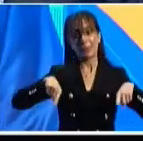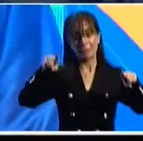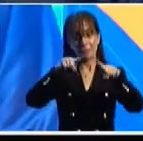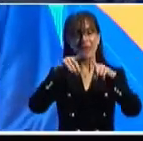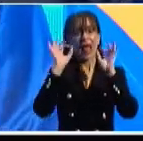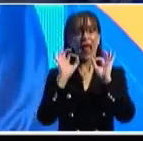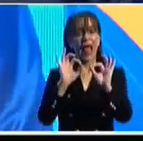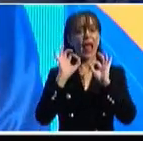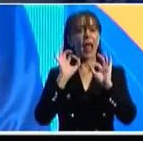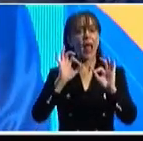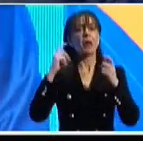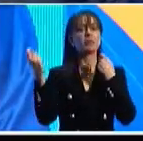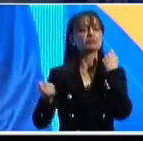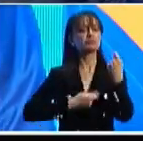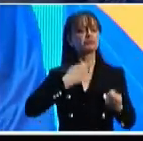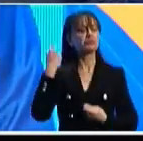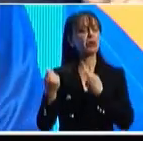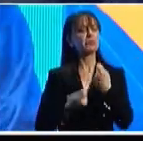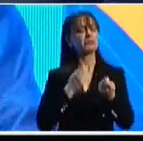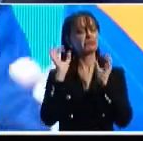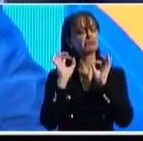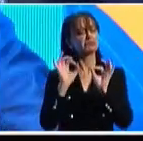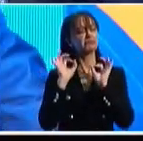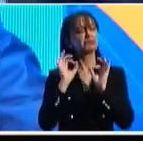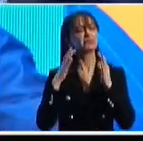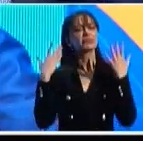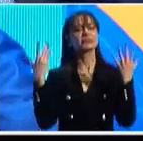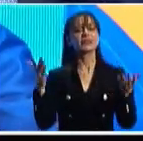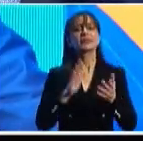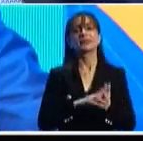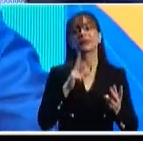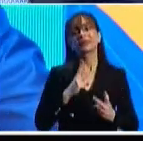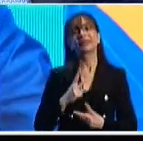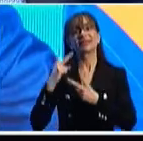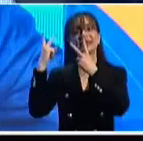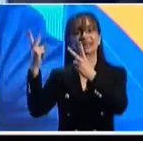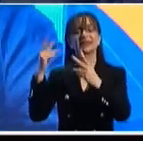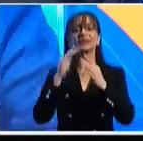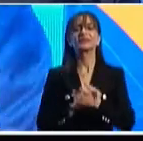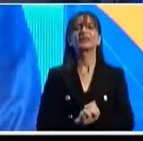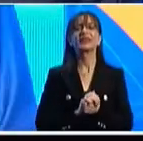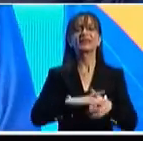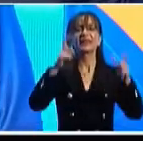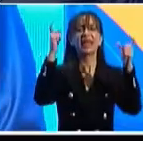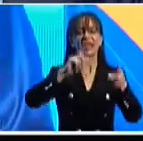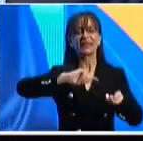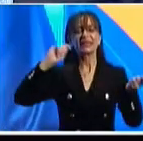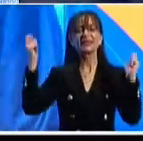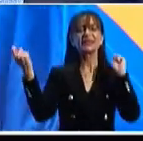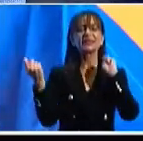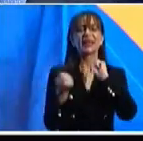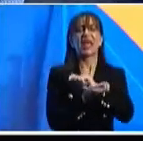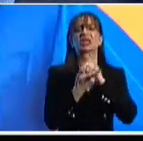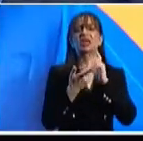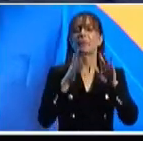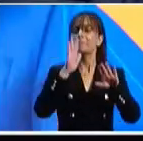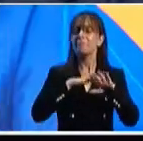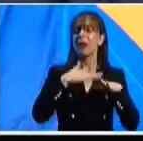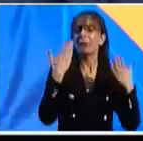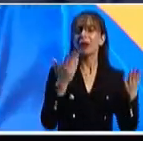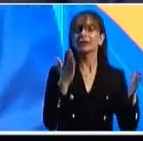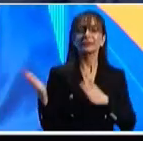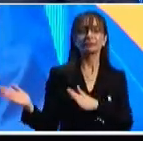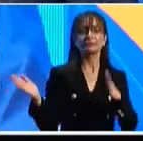sürekli çalışacağız ve bir taraftan yerin üstünde kentsel dönüşüm şantiyelerinde çalışırken diğer tarafta